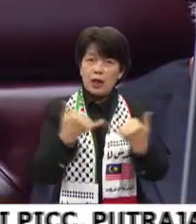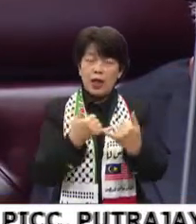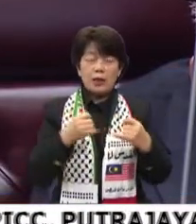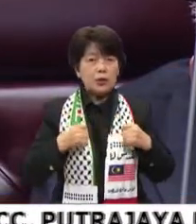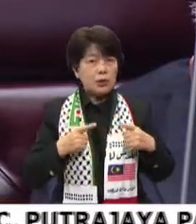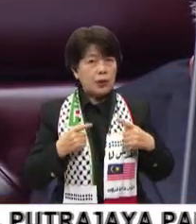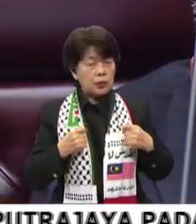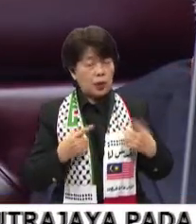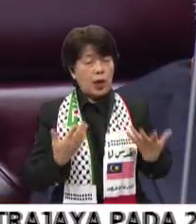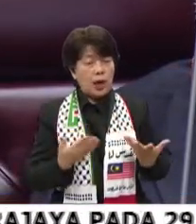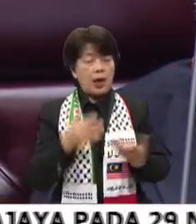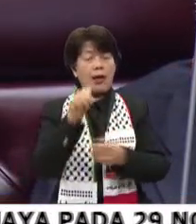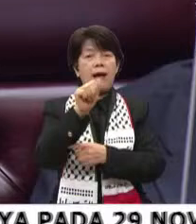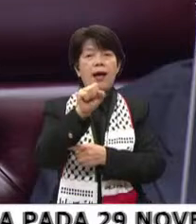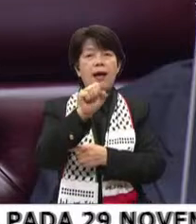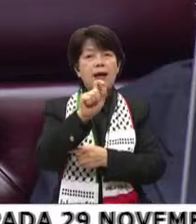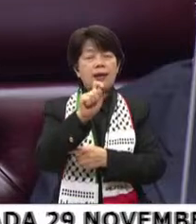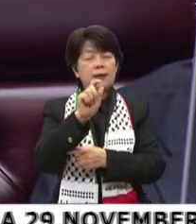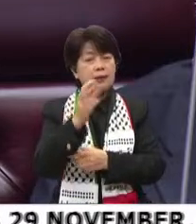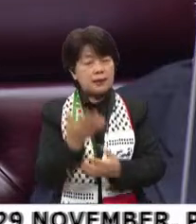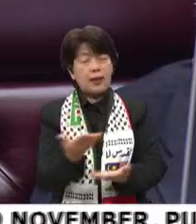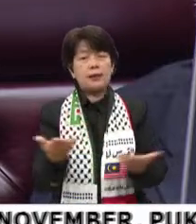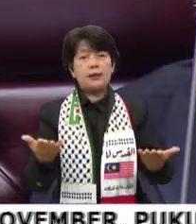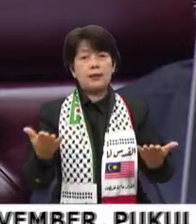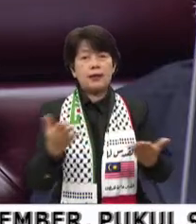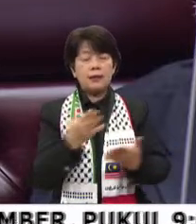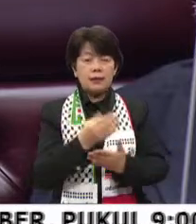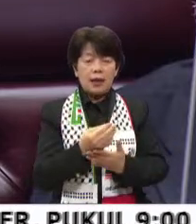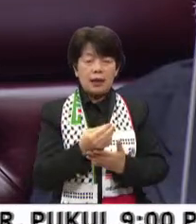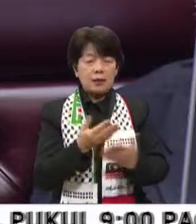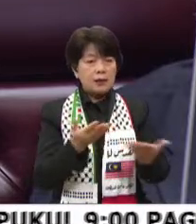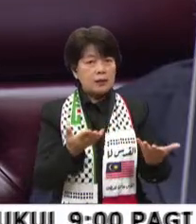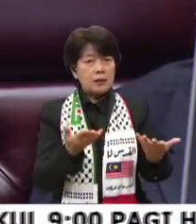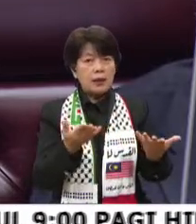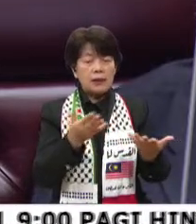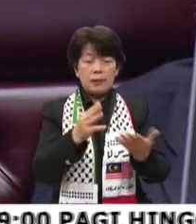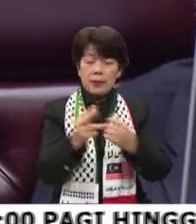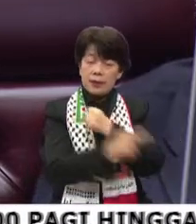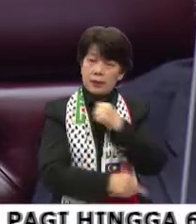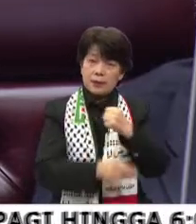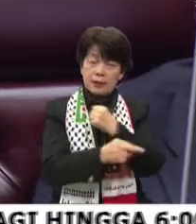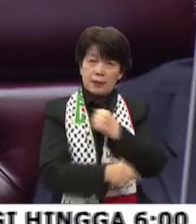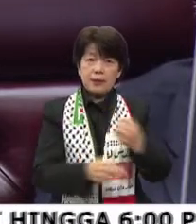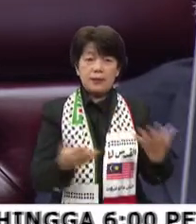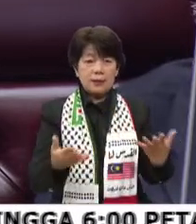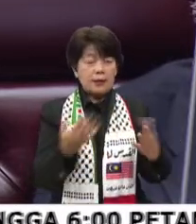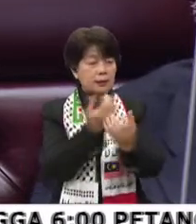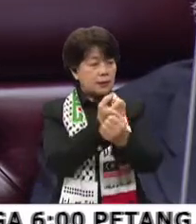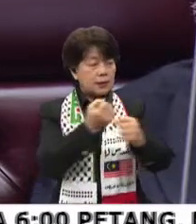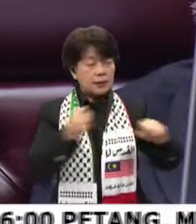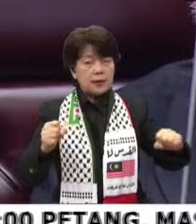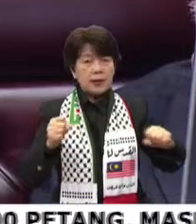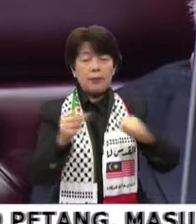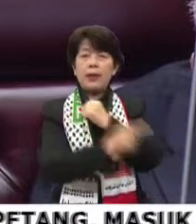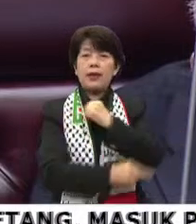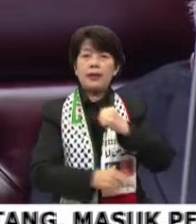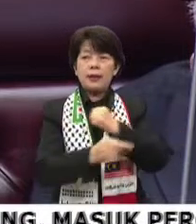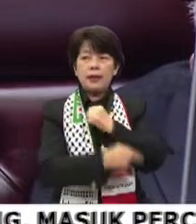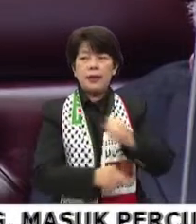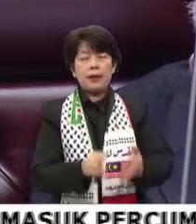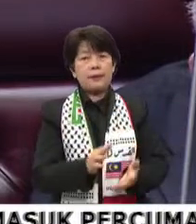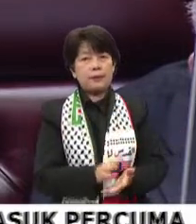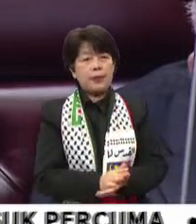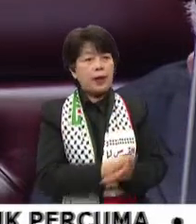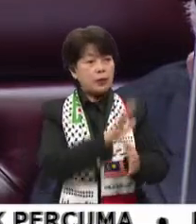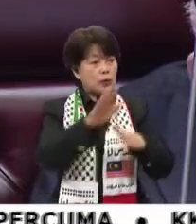aset ataupun kepakaran mereka tertentu kepada negara agar keselamatan negara dapat dipikul bersama